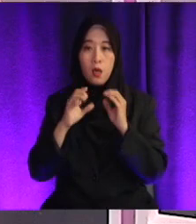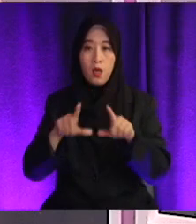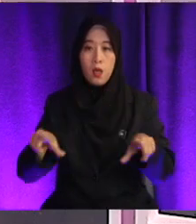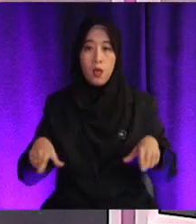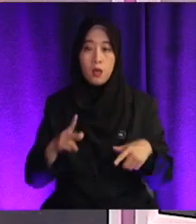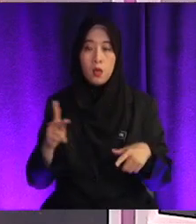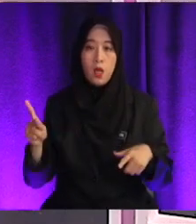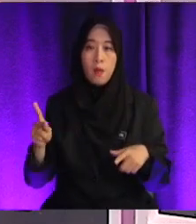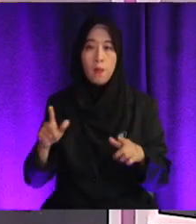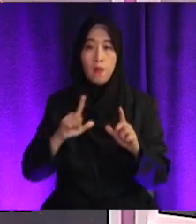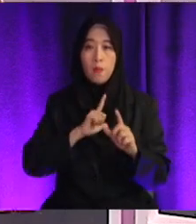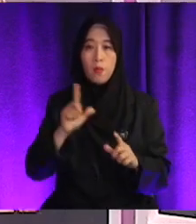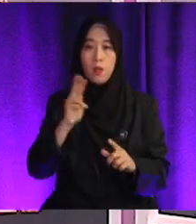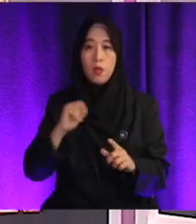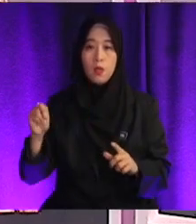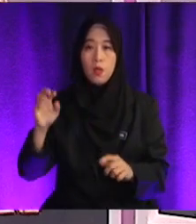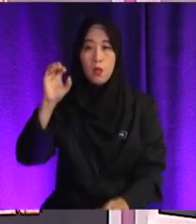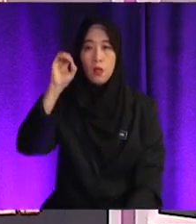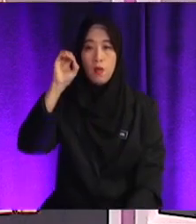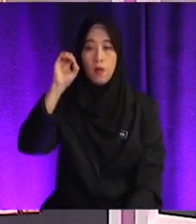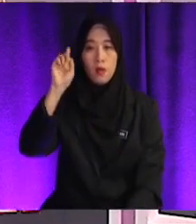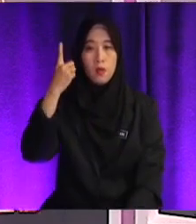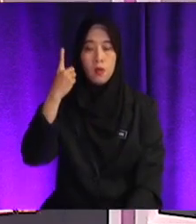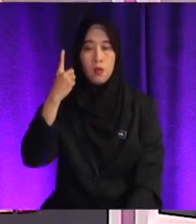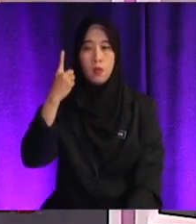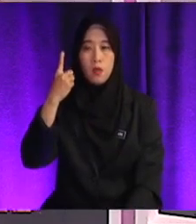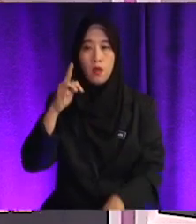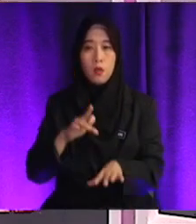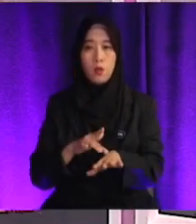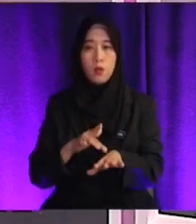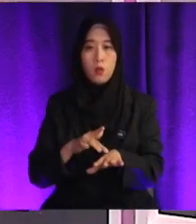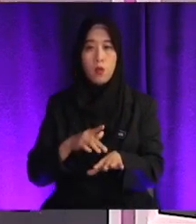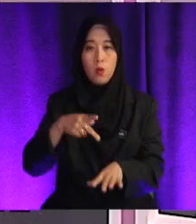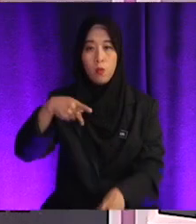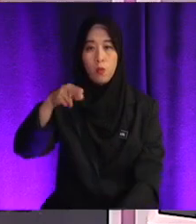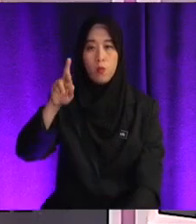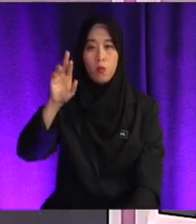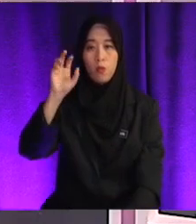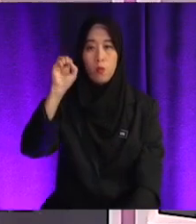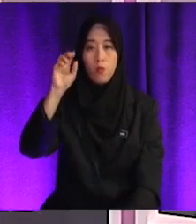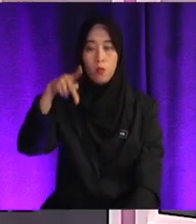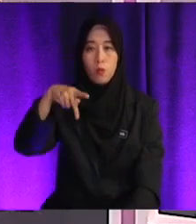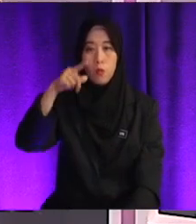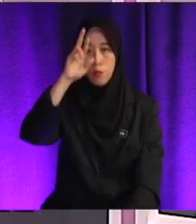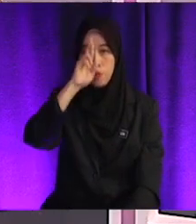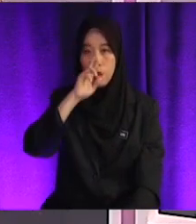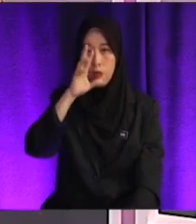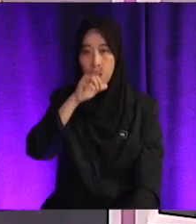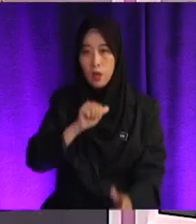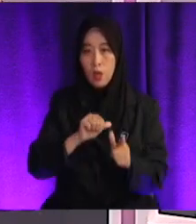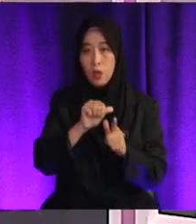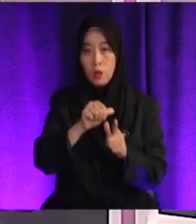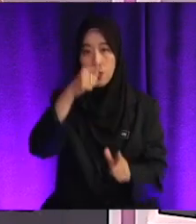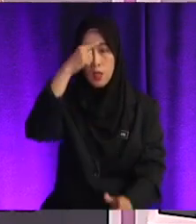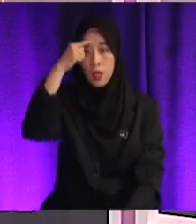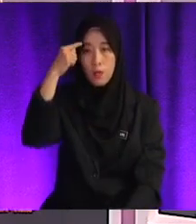pelarasan SIFA je. Jadi murid kena faham dah terus. Itu adalah sentuhkan prop merah dan prop hitam. Prop hitam. Dan laraskan jarum penunjuk pada kedudukan 0